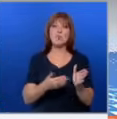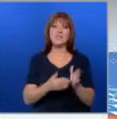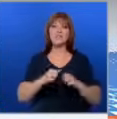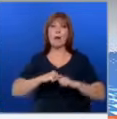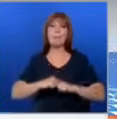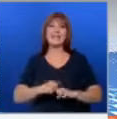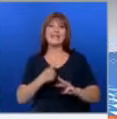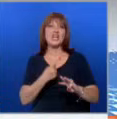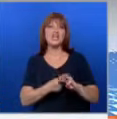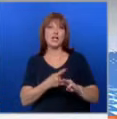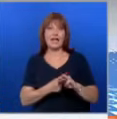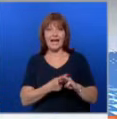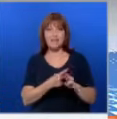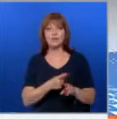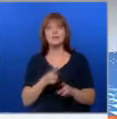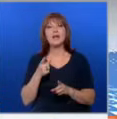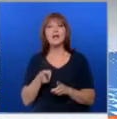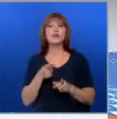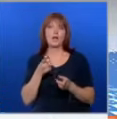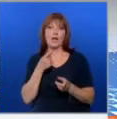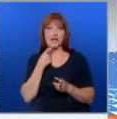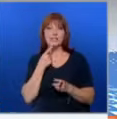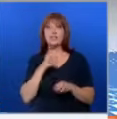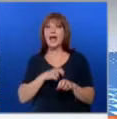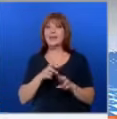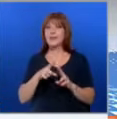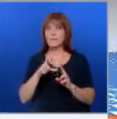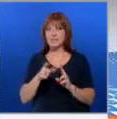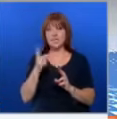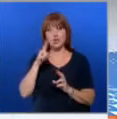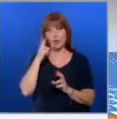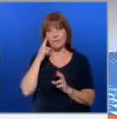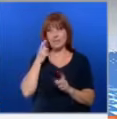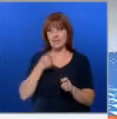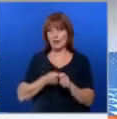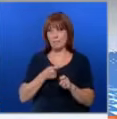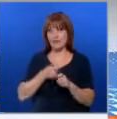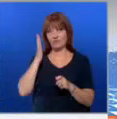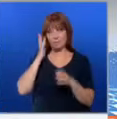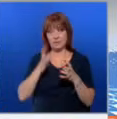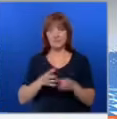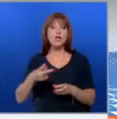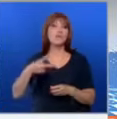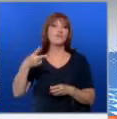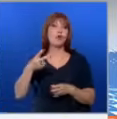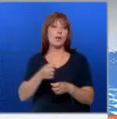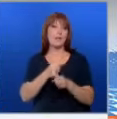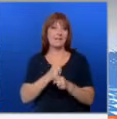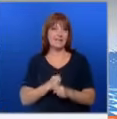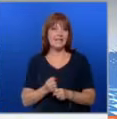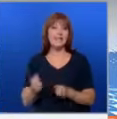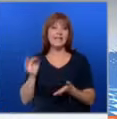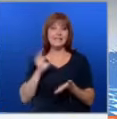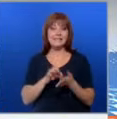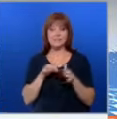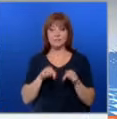с почетния председател на движението в Росенеци. Тогава той каза, че ДПС ще опита да състави правителство втория мандат. И стигаме до днешния